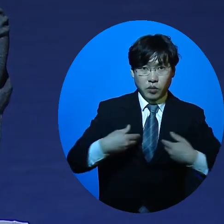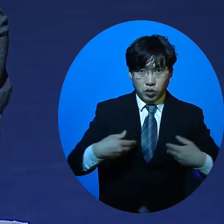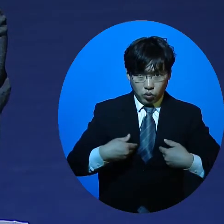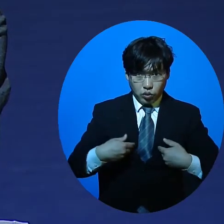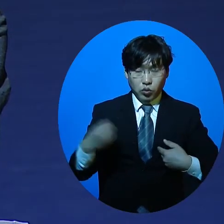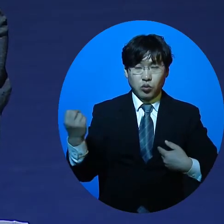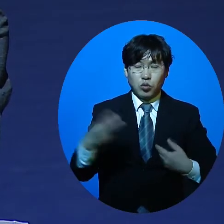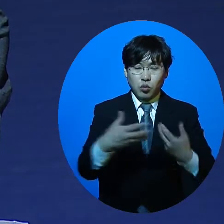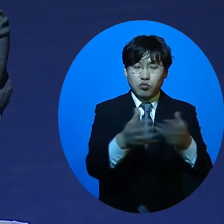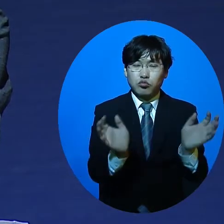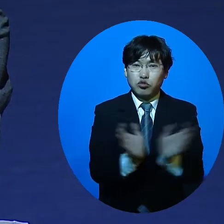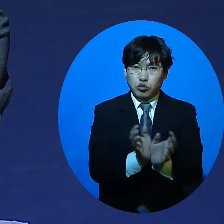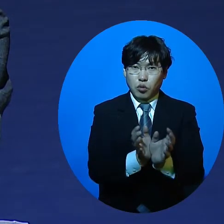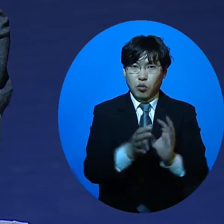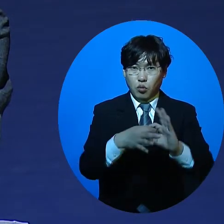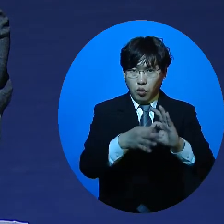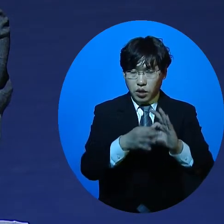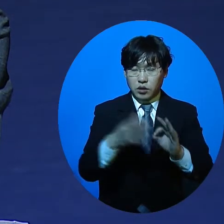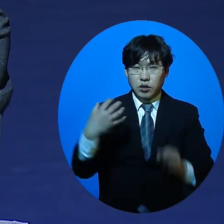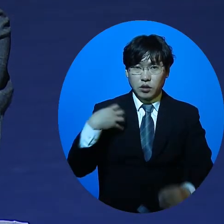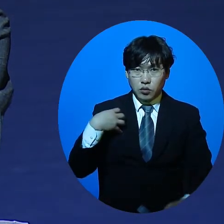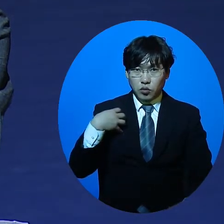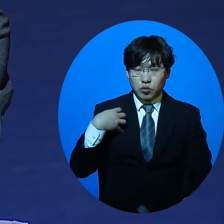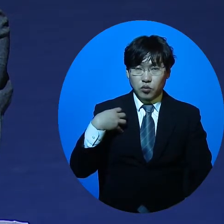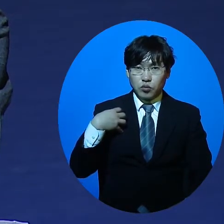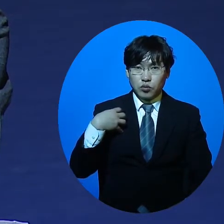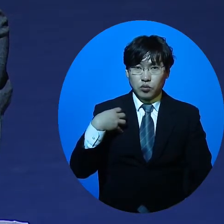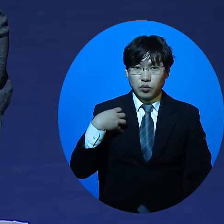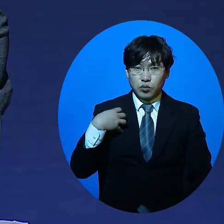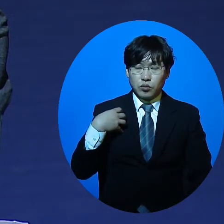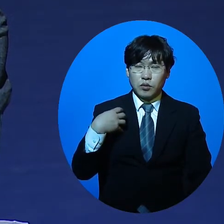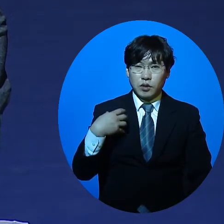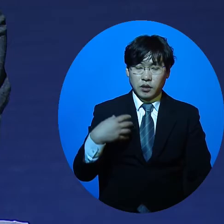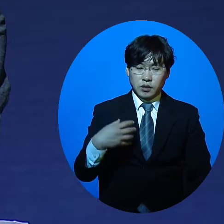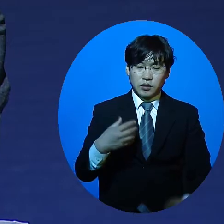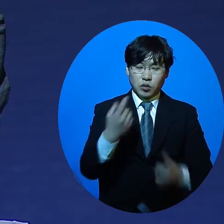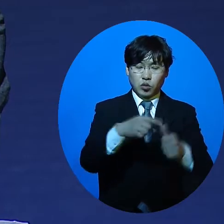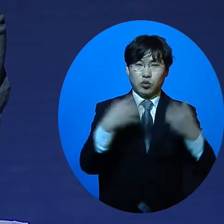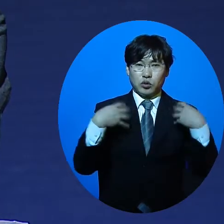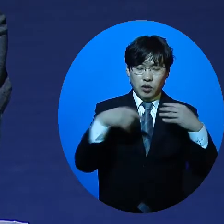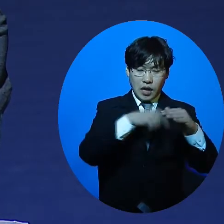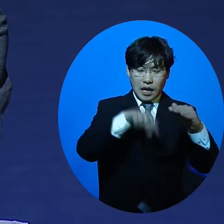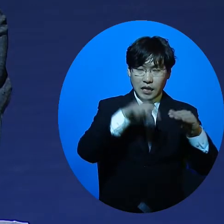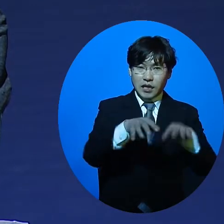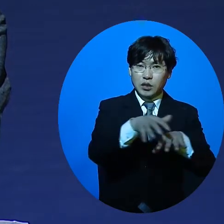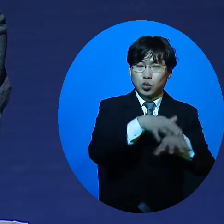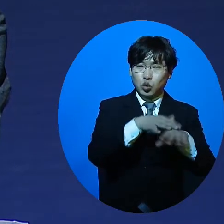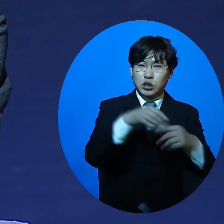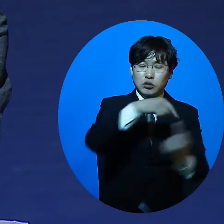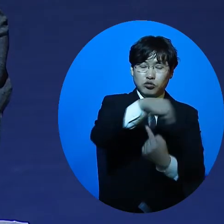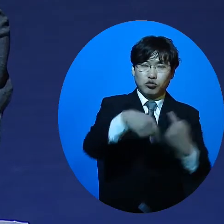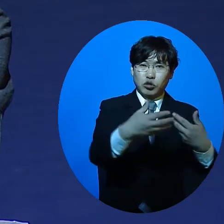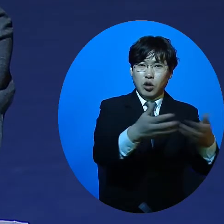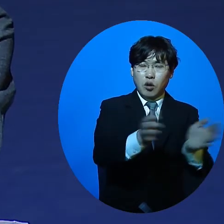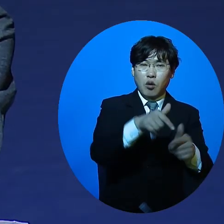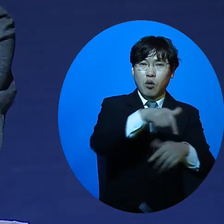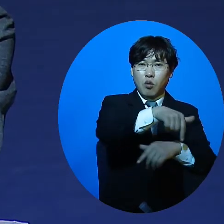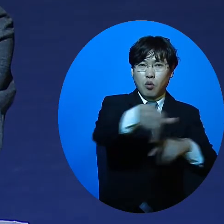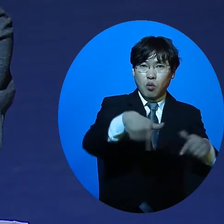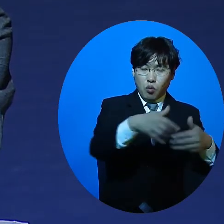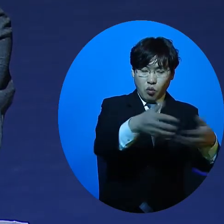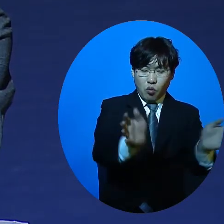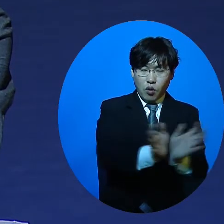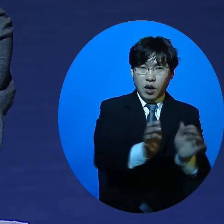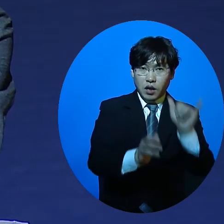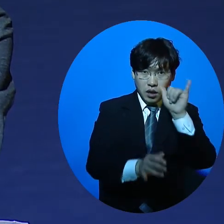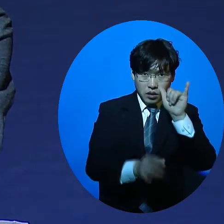관련 부서가 저희 강원도교육청은 조직 운영과가 있습니다. 노사법무과가 있는데 관련 예산과 또 수반이